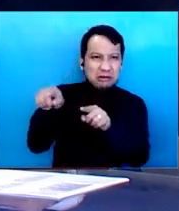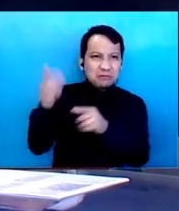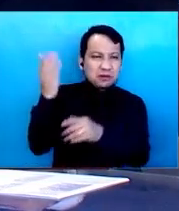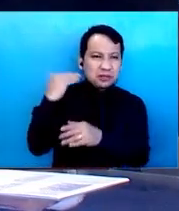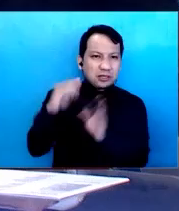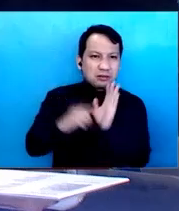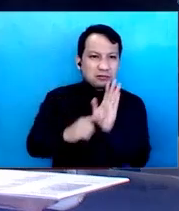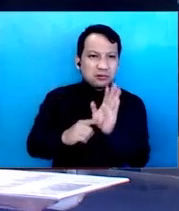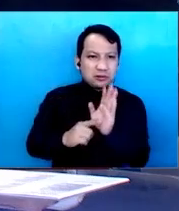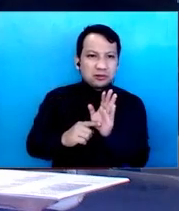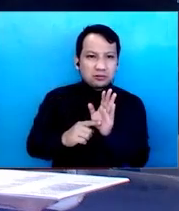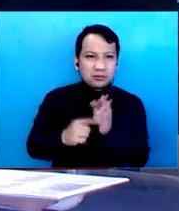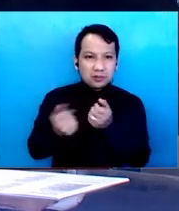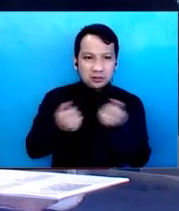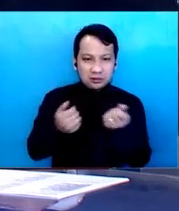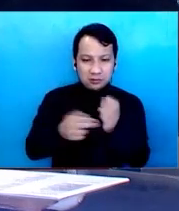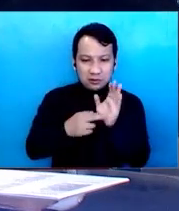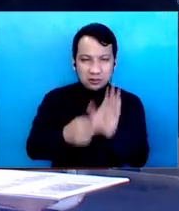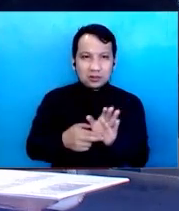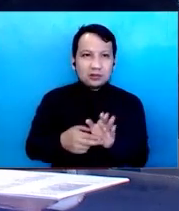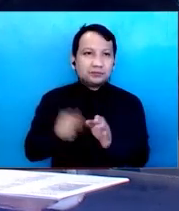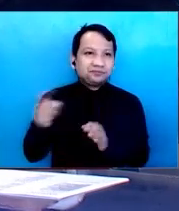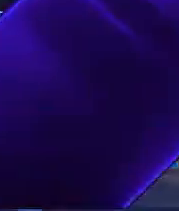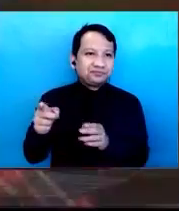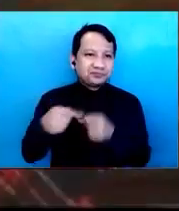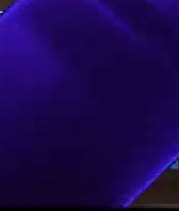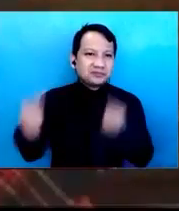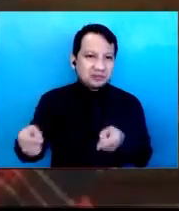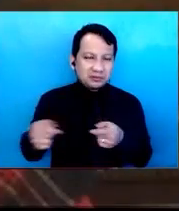nagpakilalang administration candidate ay isang kalaban.